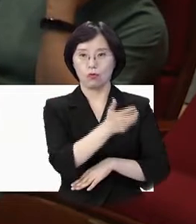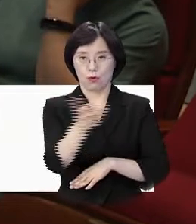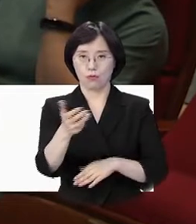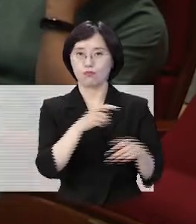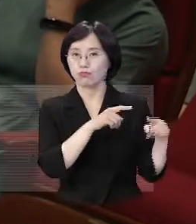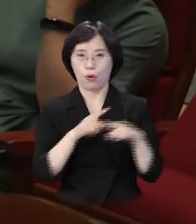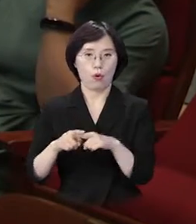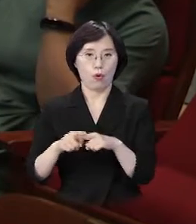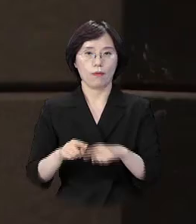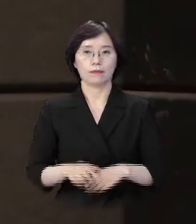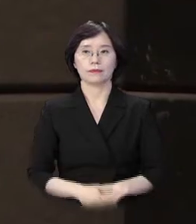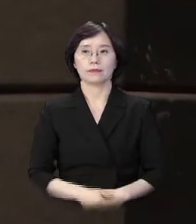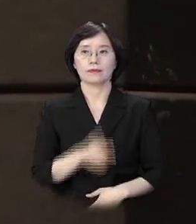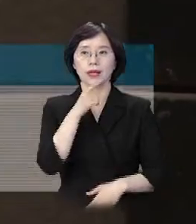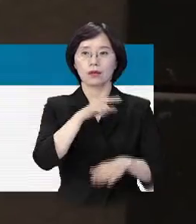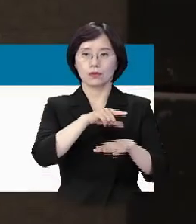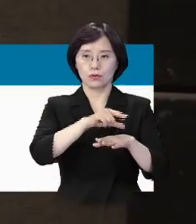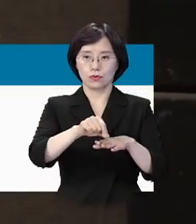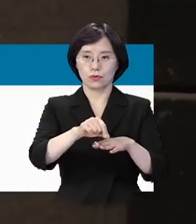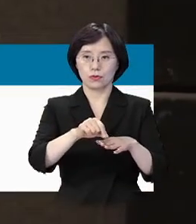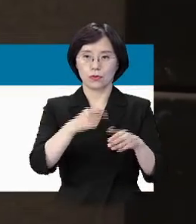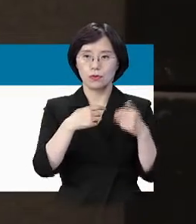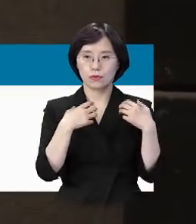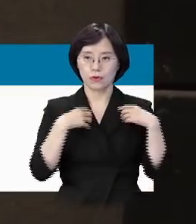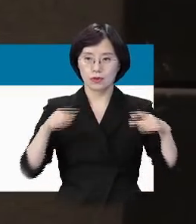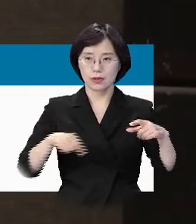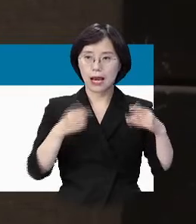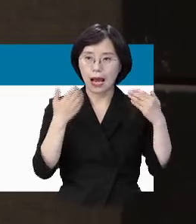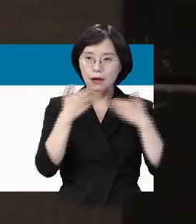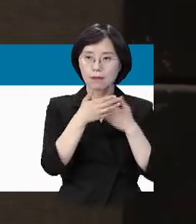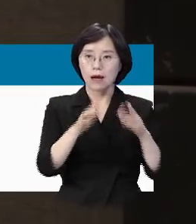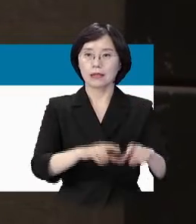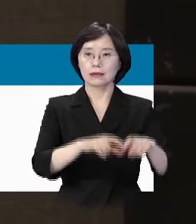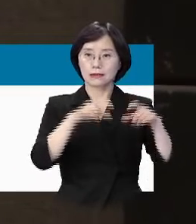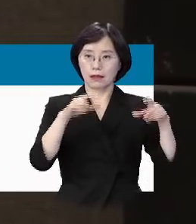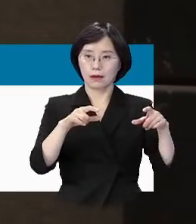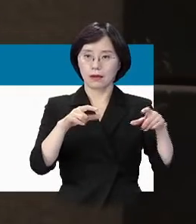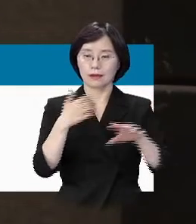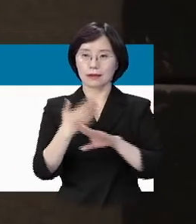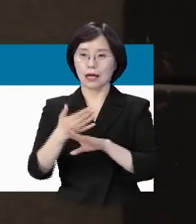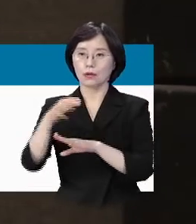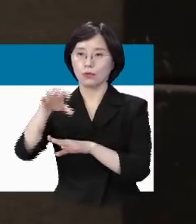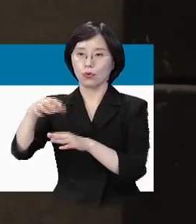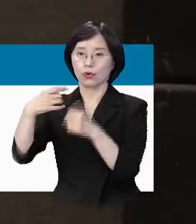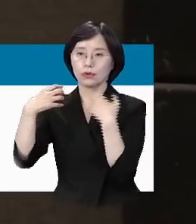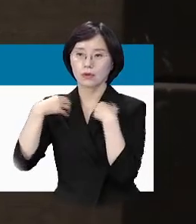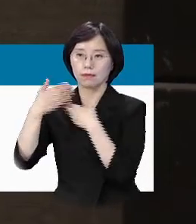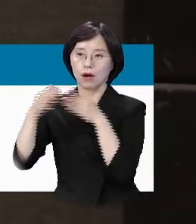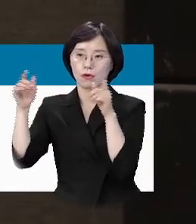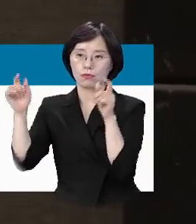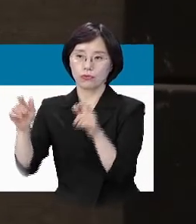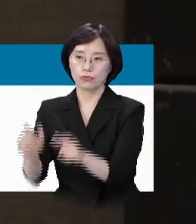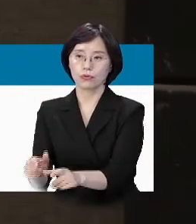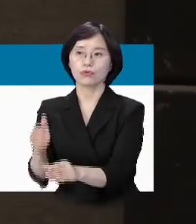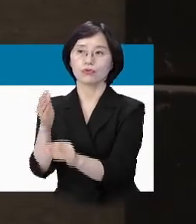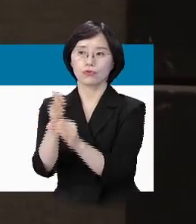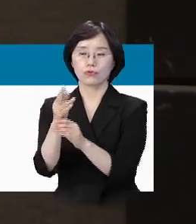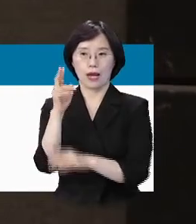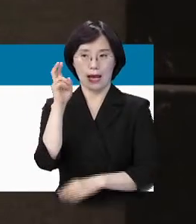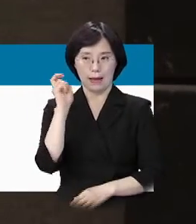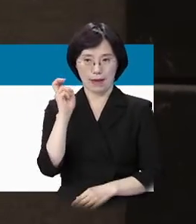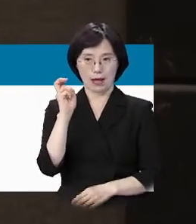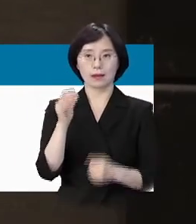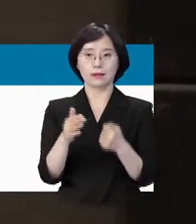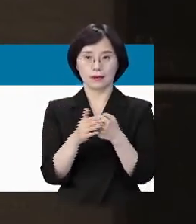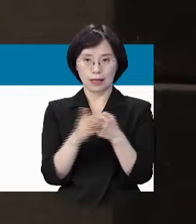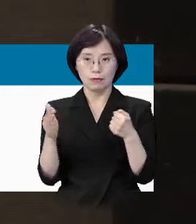전부합니다. 달성 지원청 관내만 학급이 증가하고 다른 지원청은 학급이 지속적으로 감축될 것으로